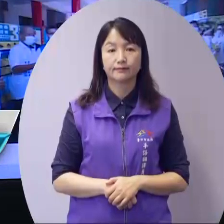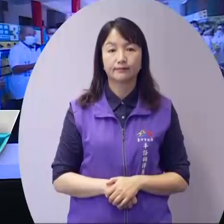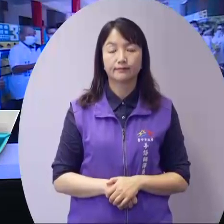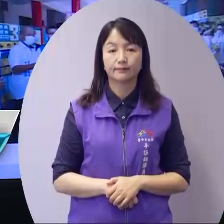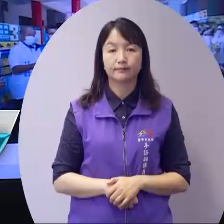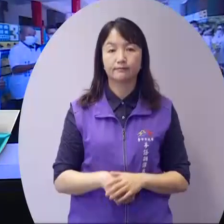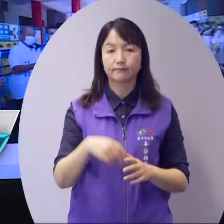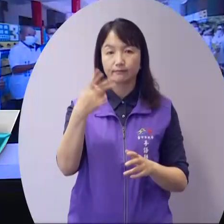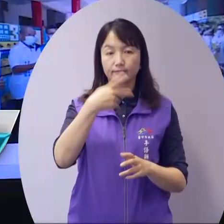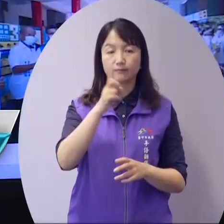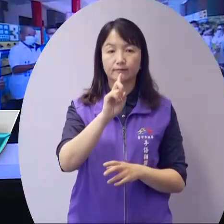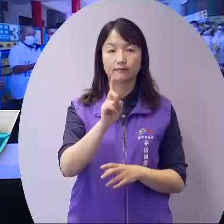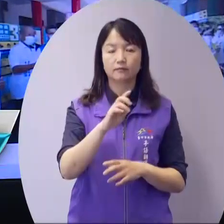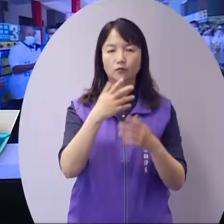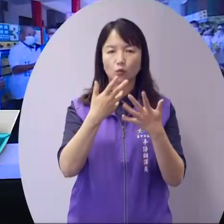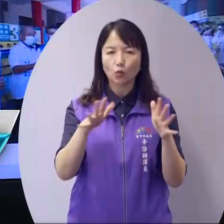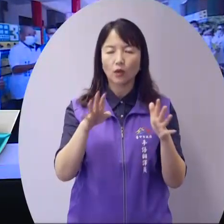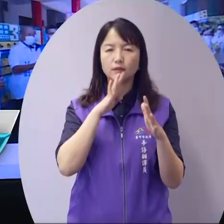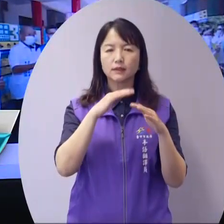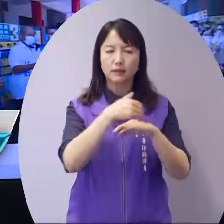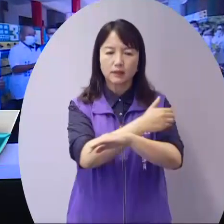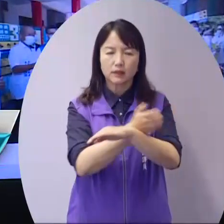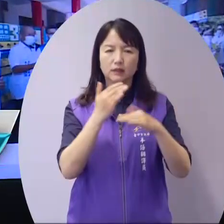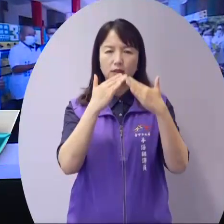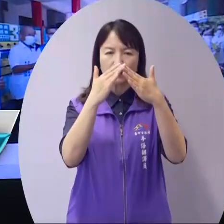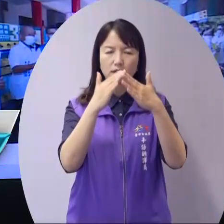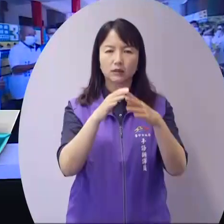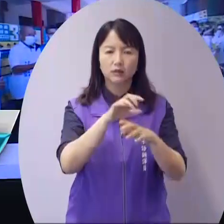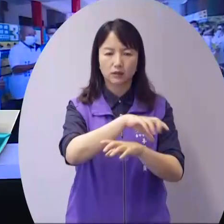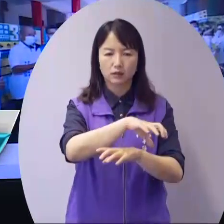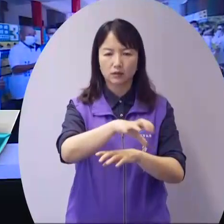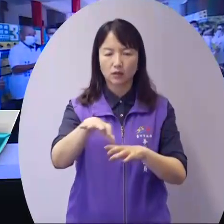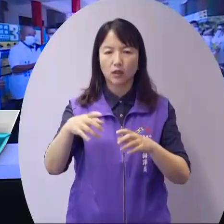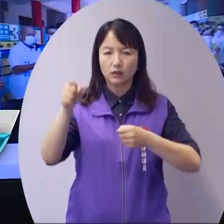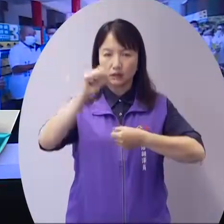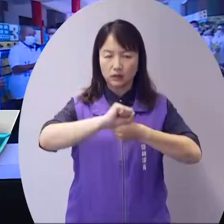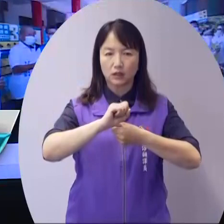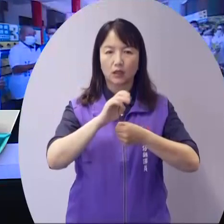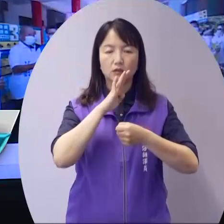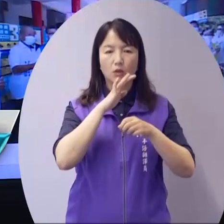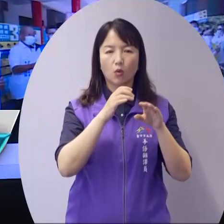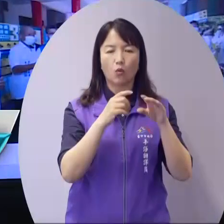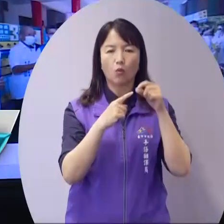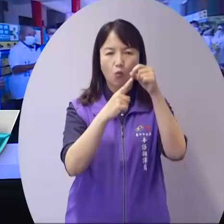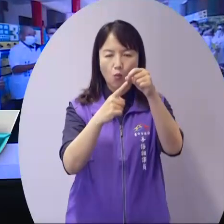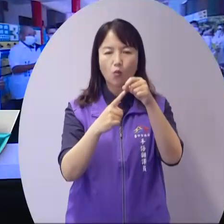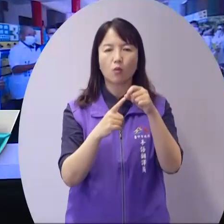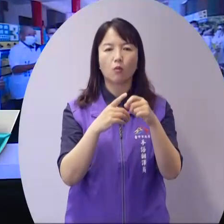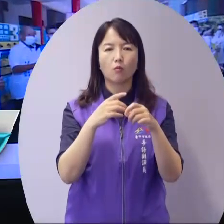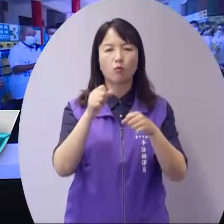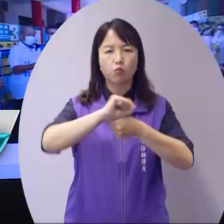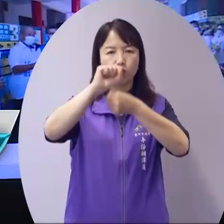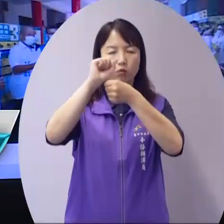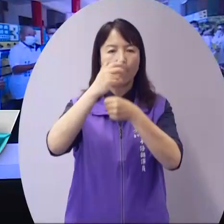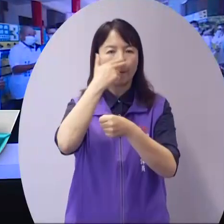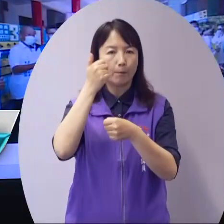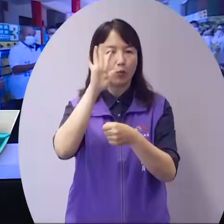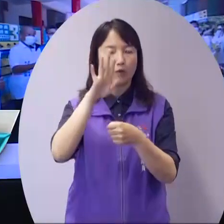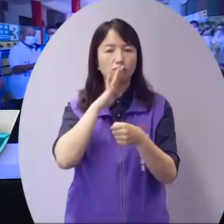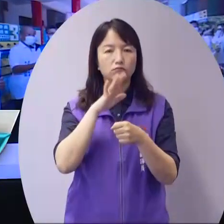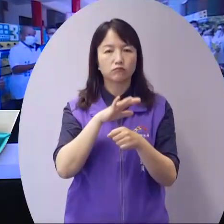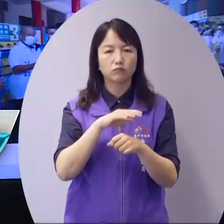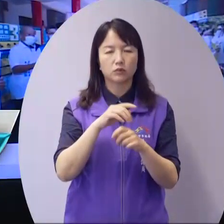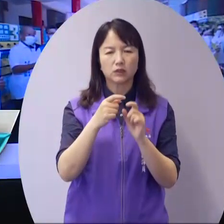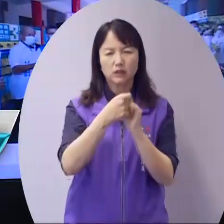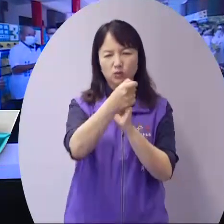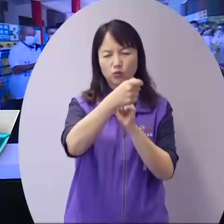那当然对于很多的城乡上面的发展，因为公共运输的普及化或是到了每一个角落，事实上